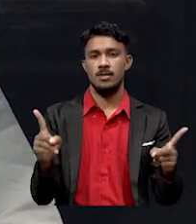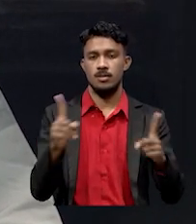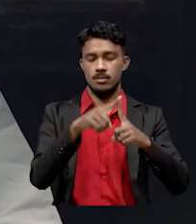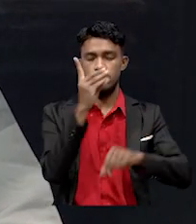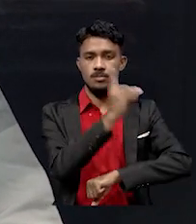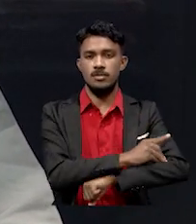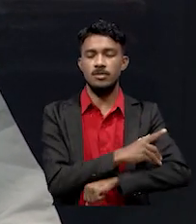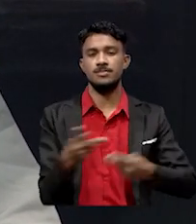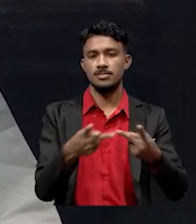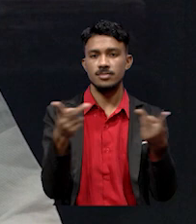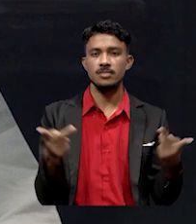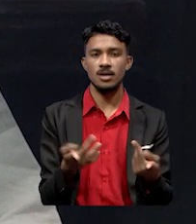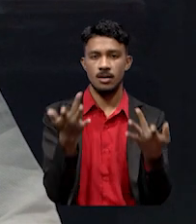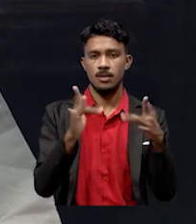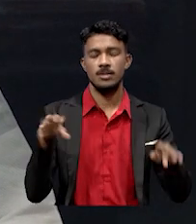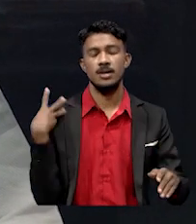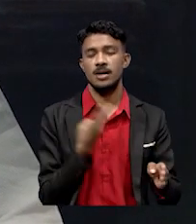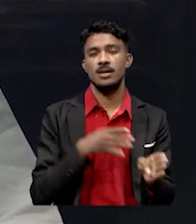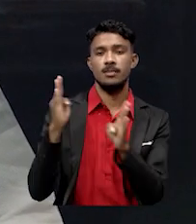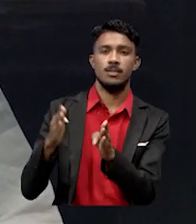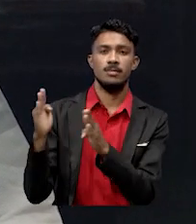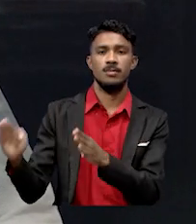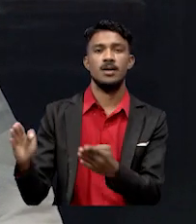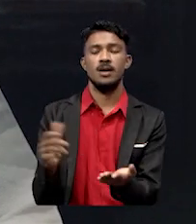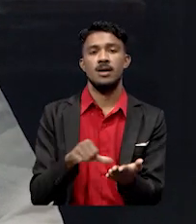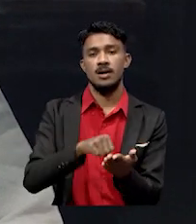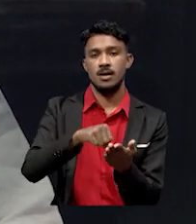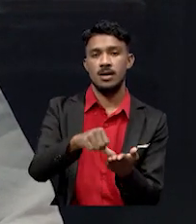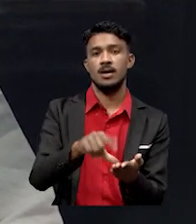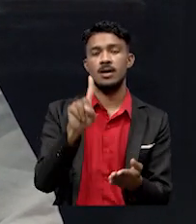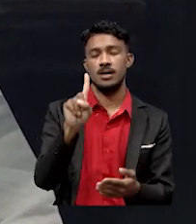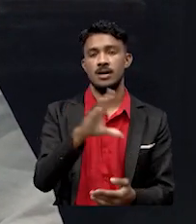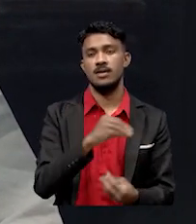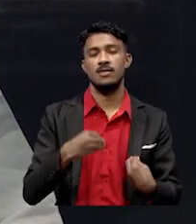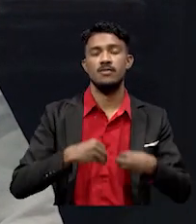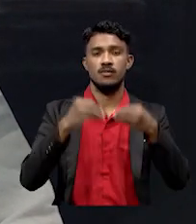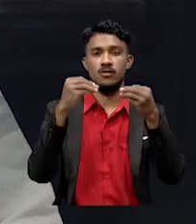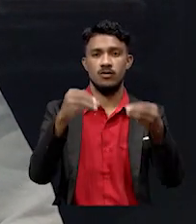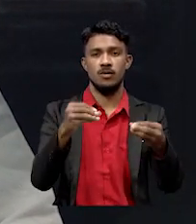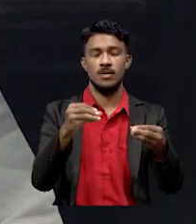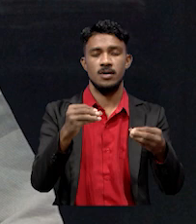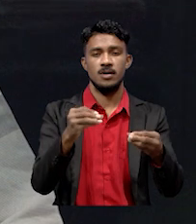ne semamu. Lama ne mak kita perparah la karta ida atu dirizi ba itanya superior ka